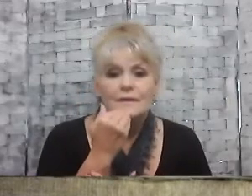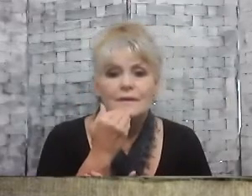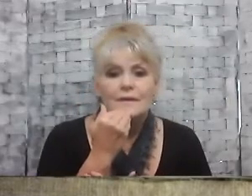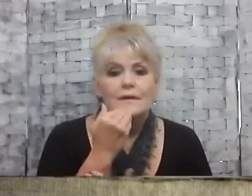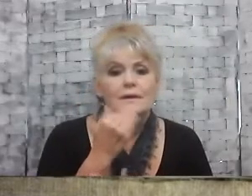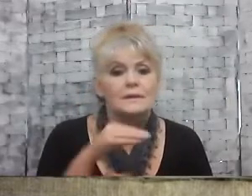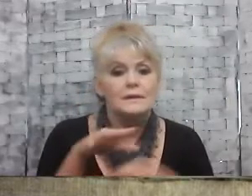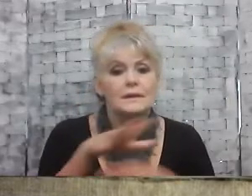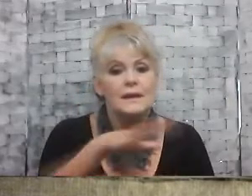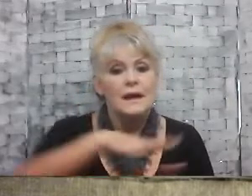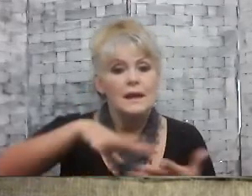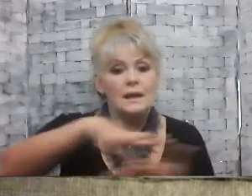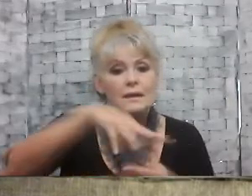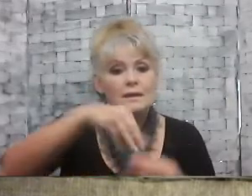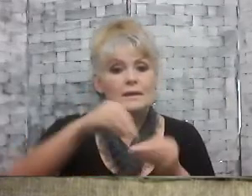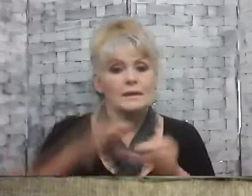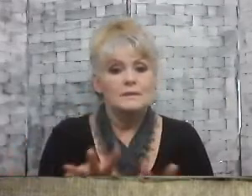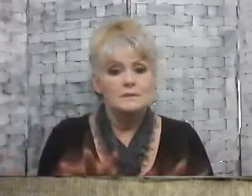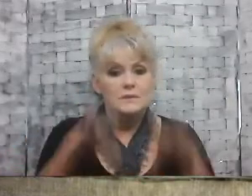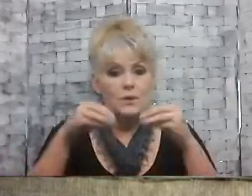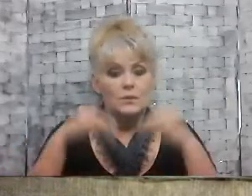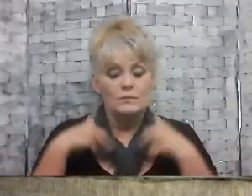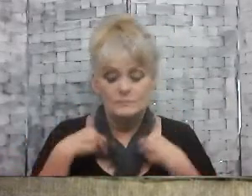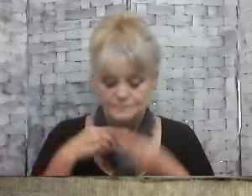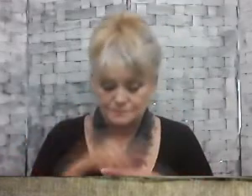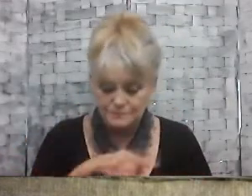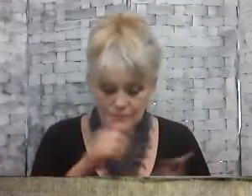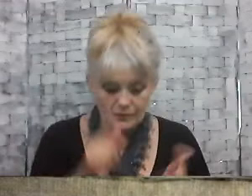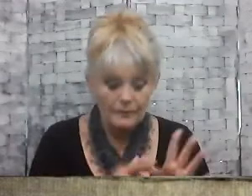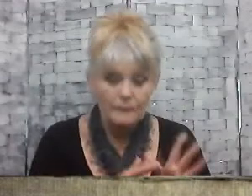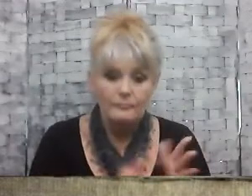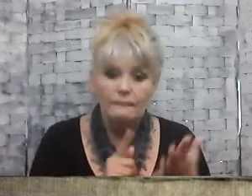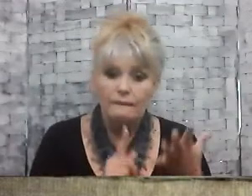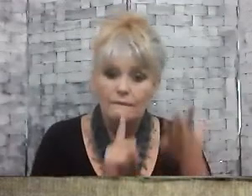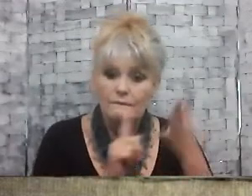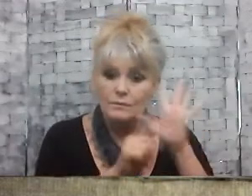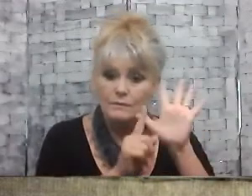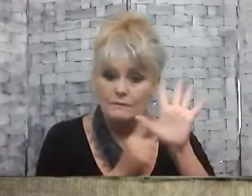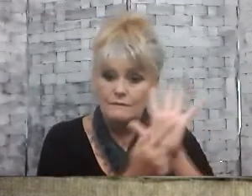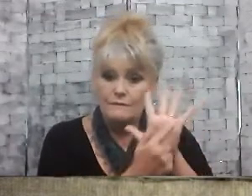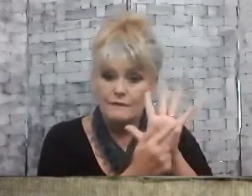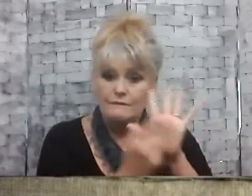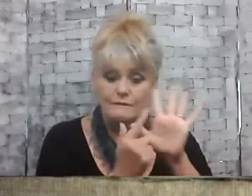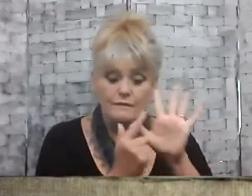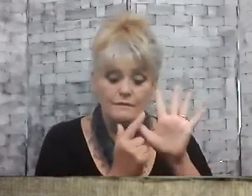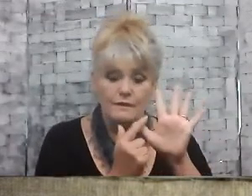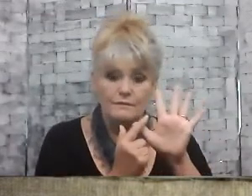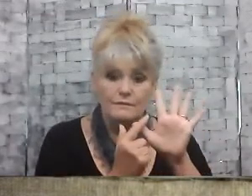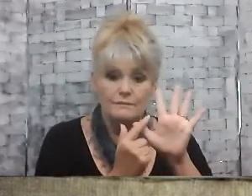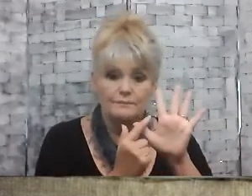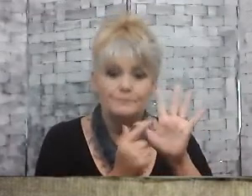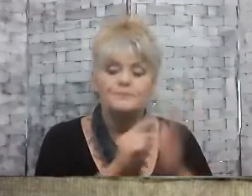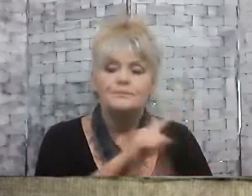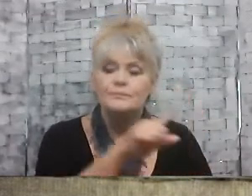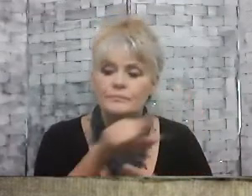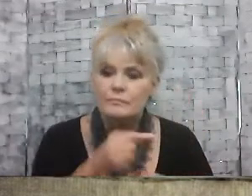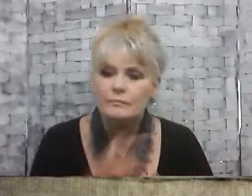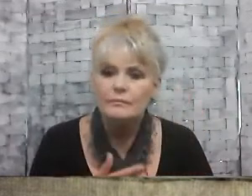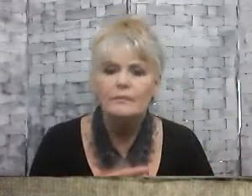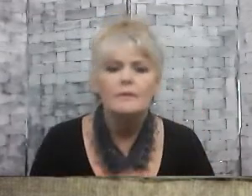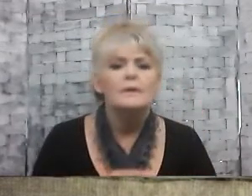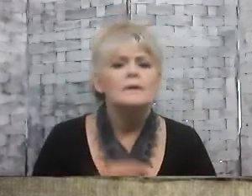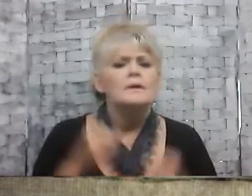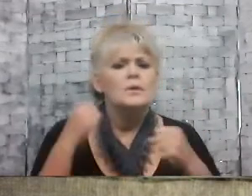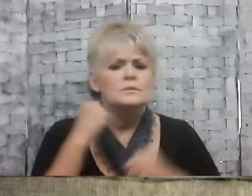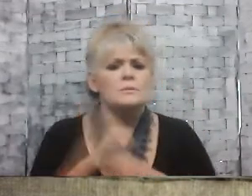Vader? Die volgende tema is 'n moeilike een vir my en jou. En ek wil jou uitnooi na die dagstukkies